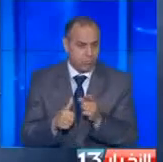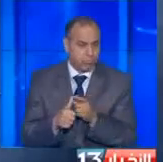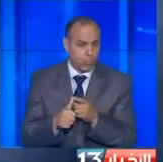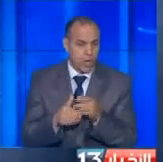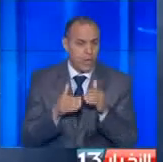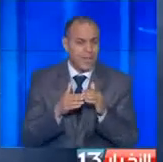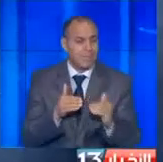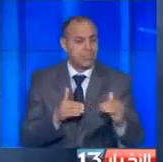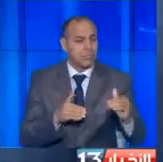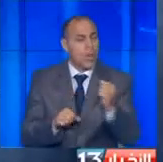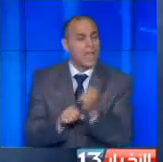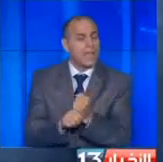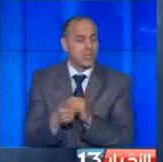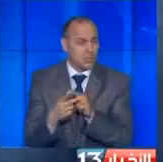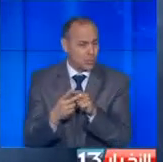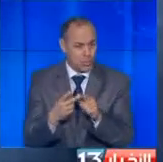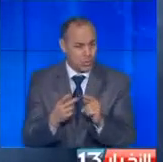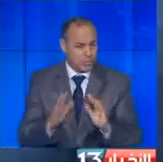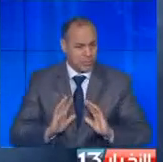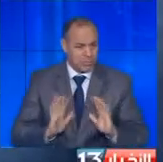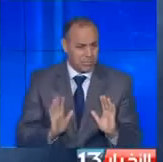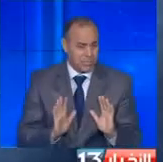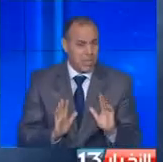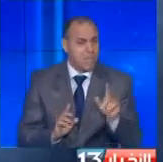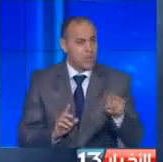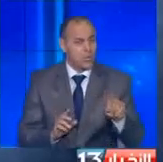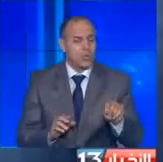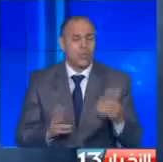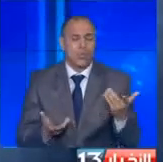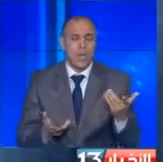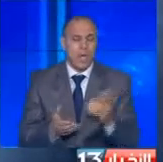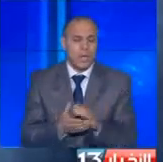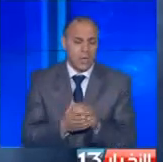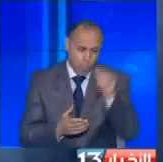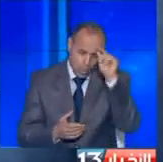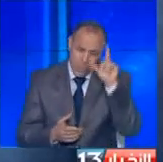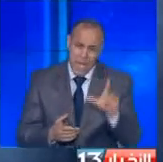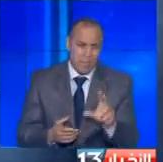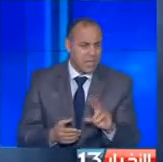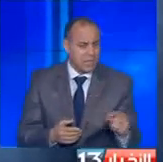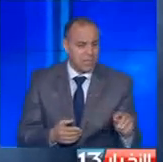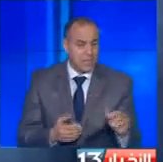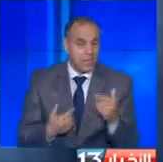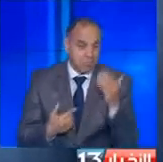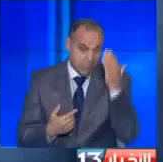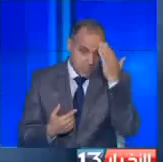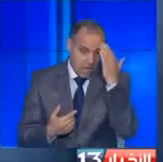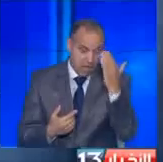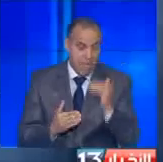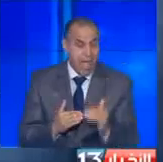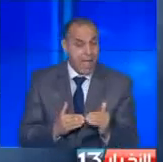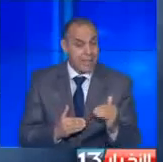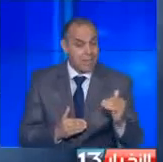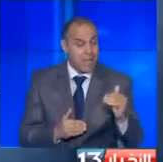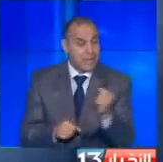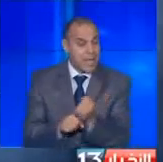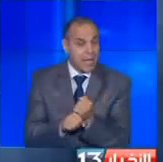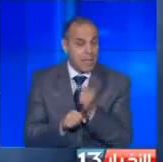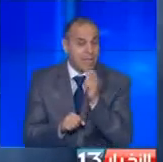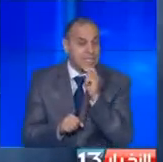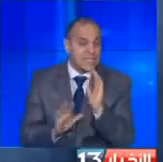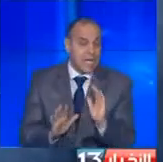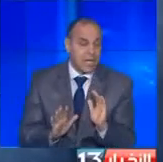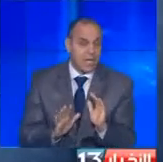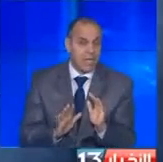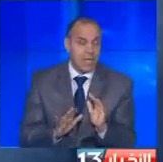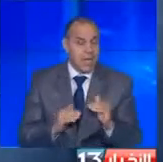طلب التنمية وطلب التشغيل، هو هذا راو موجود على مستوى معناتها وطني كامل. لكن تعرفوا أنه التنمية هذه راي ما تنجمش تكون